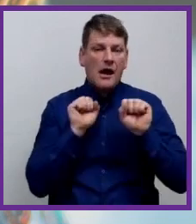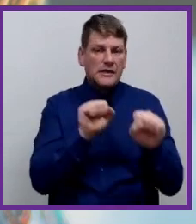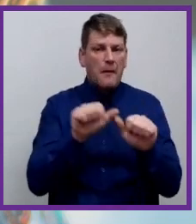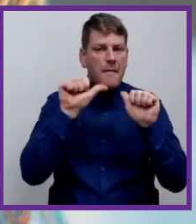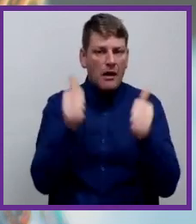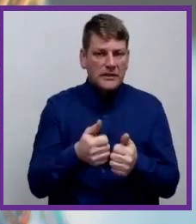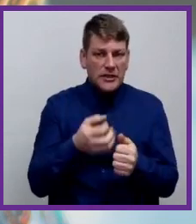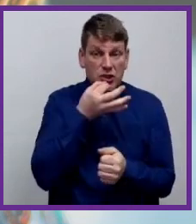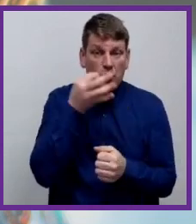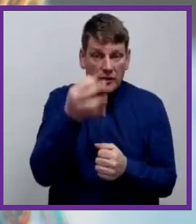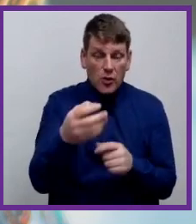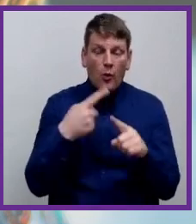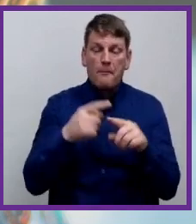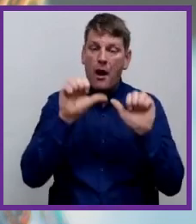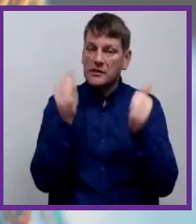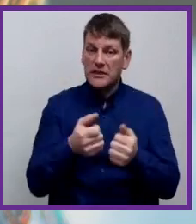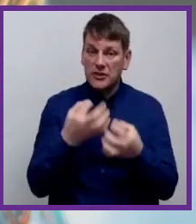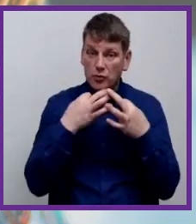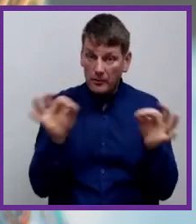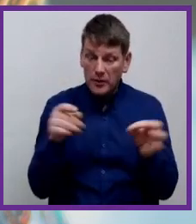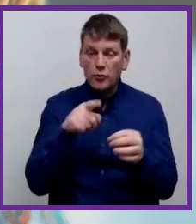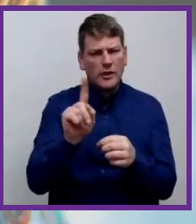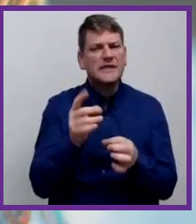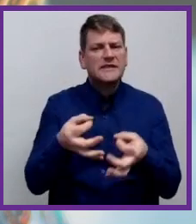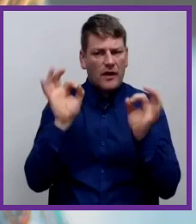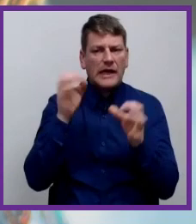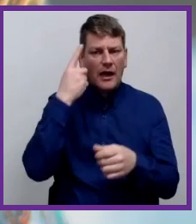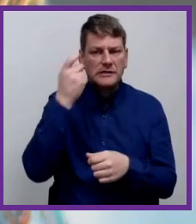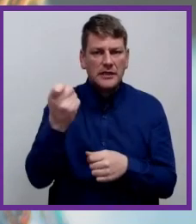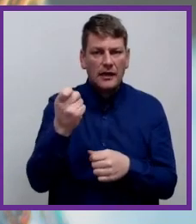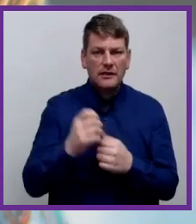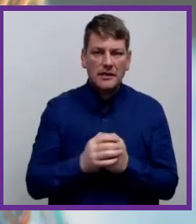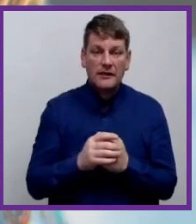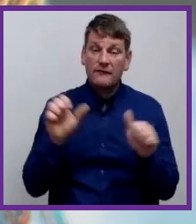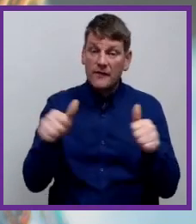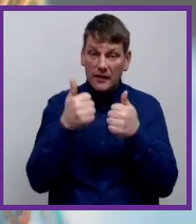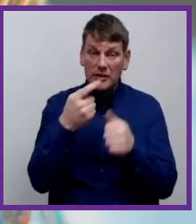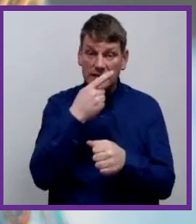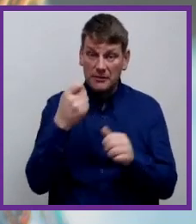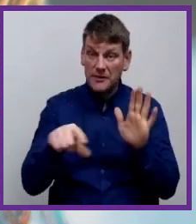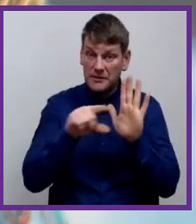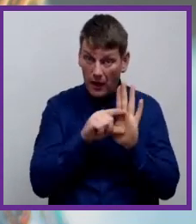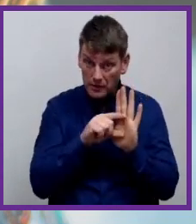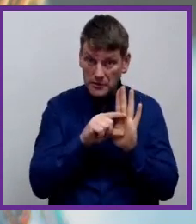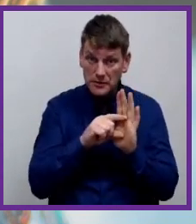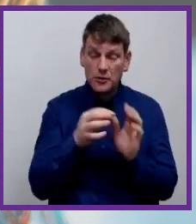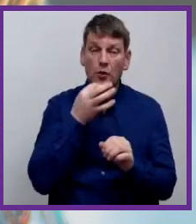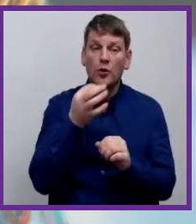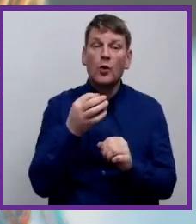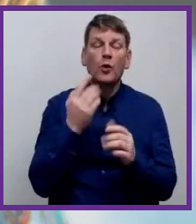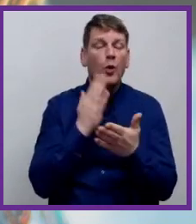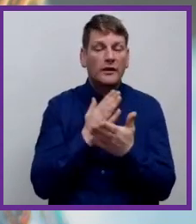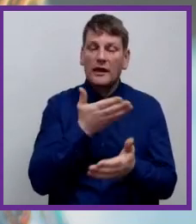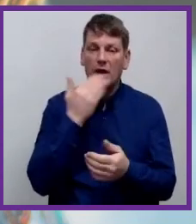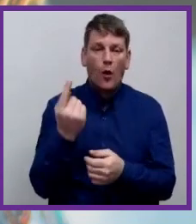un arī mākslinieckisko brīvību, un to ir arī svarīgi atcerēties. Vienlaikus 100. Pants noteikti nav